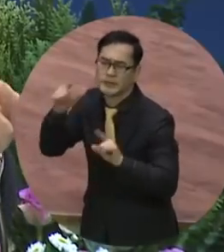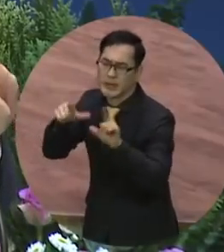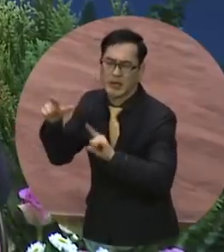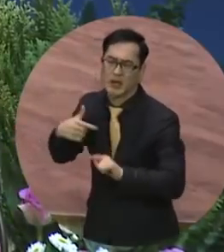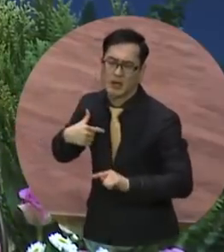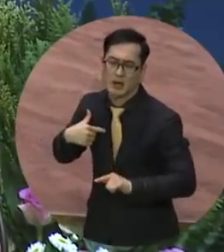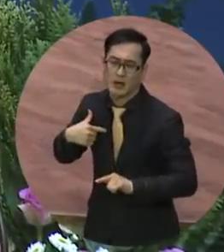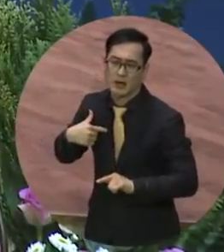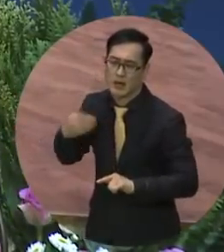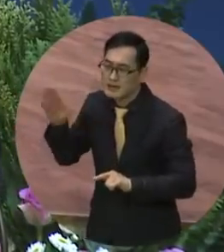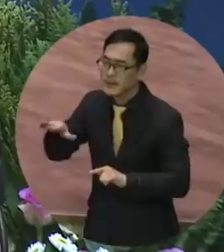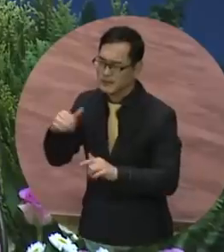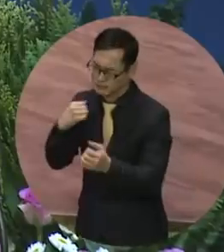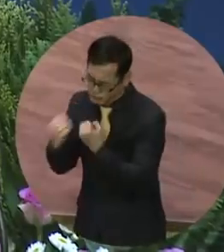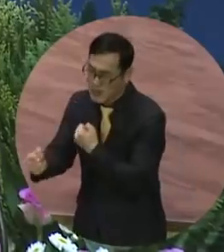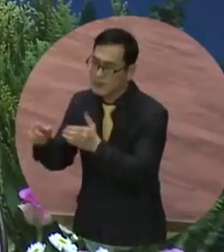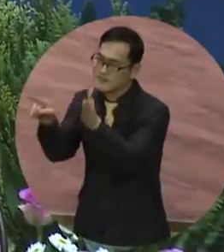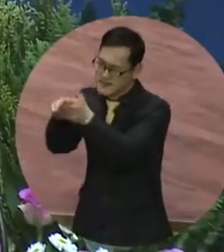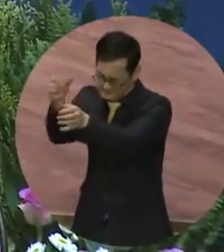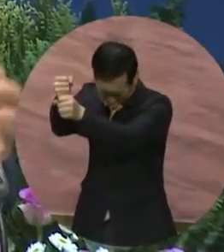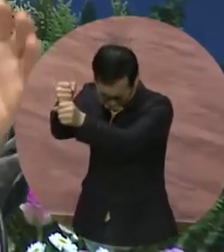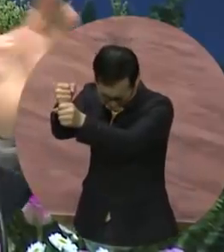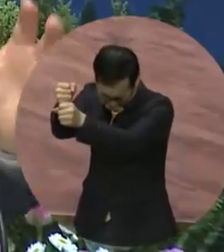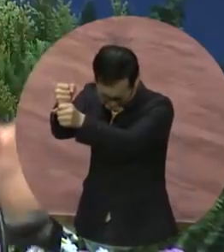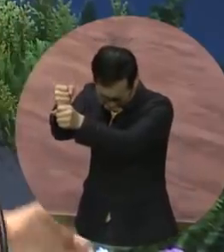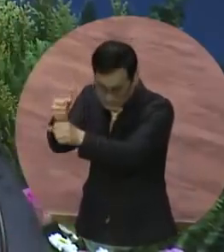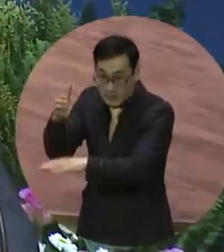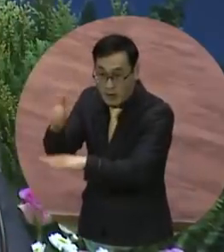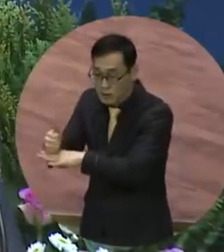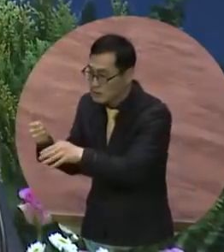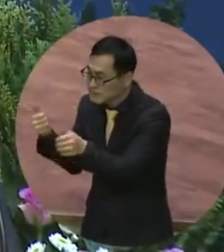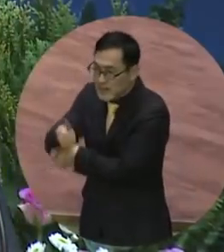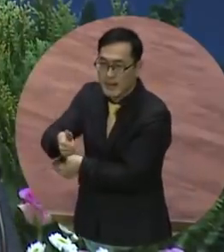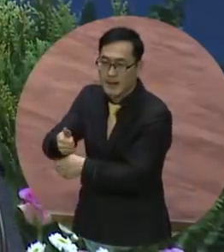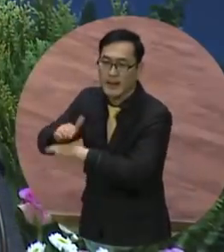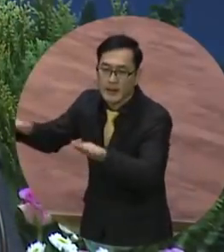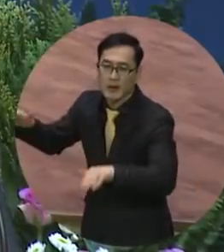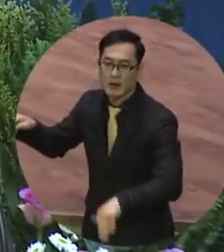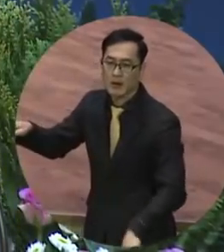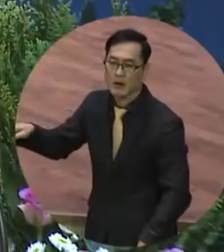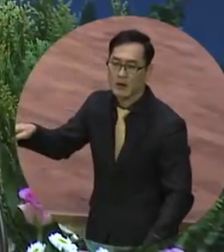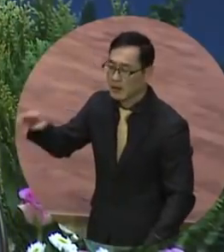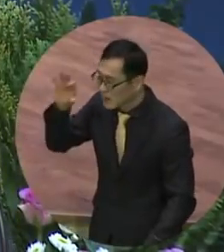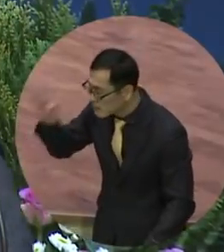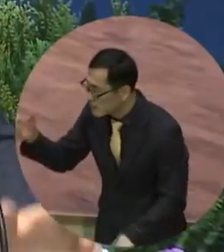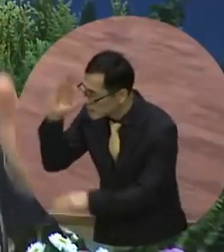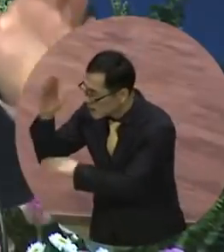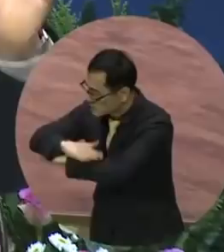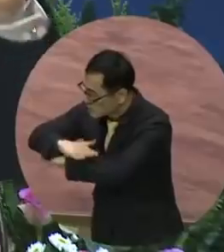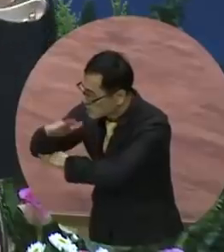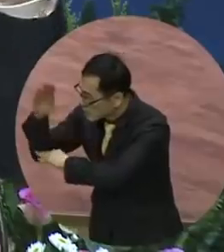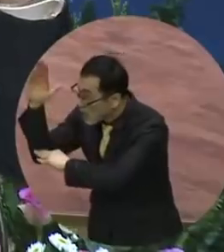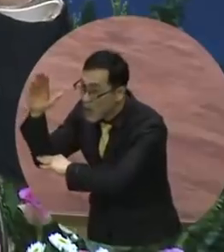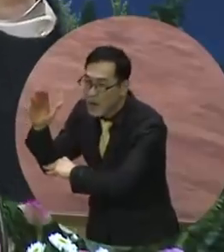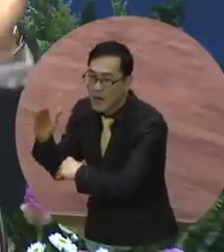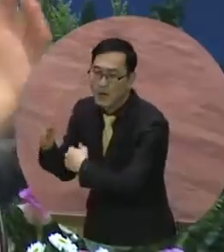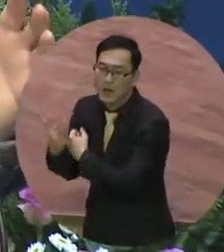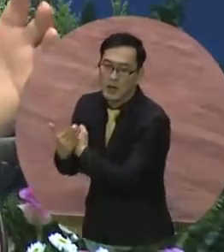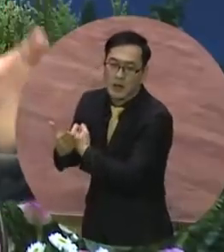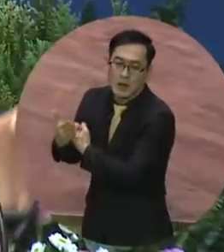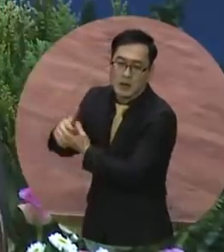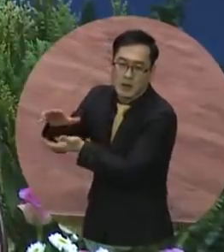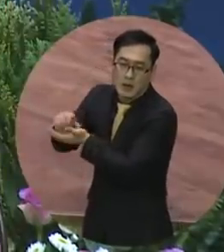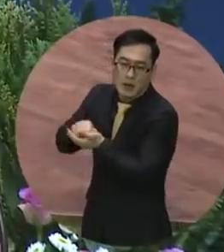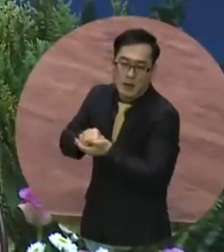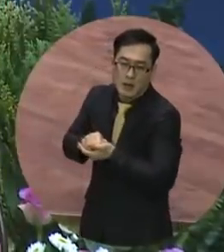시달리면서 이겨나온 사람들의 간증. 그 전도에 다 있어요. 아멘. 그래서 매주